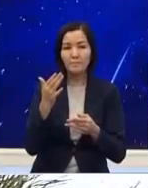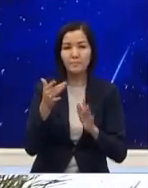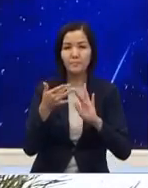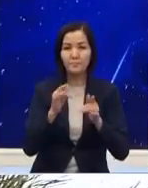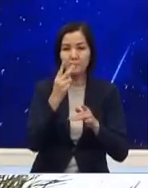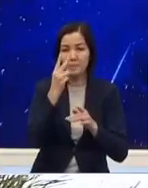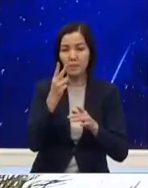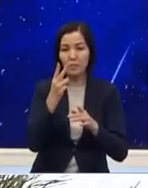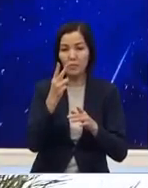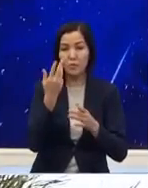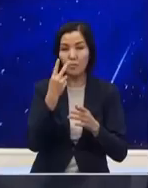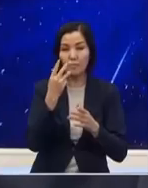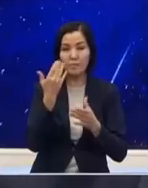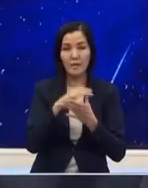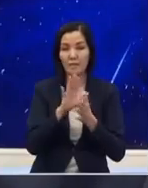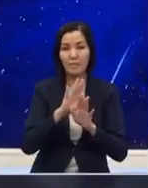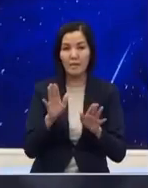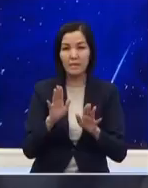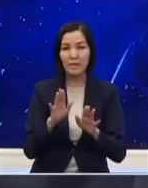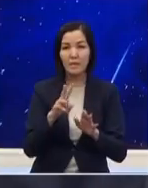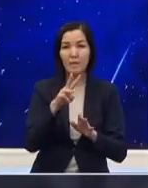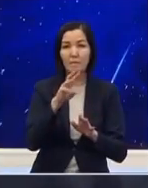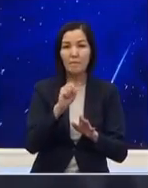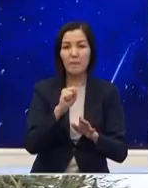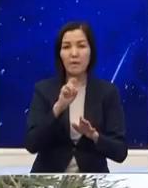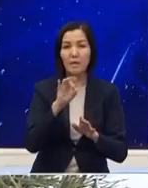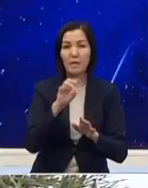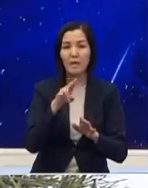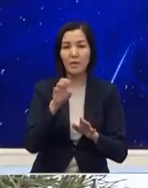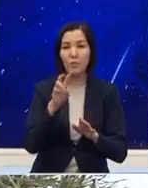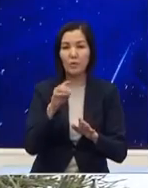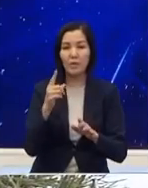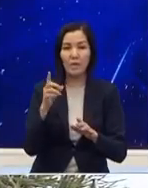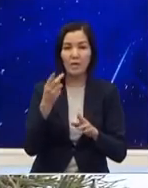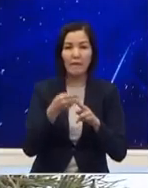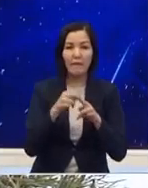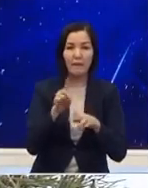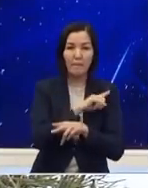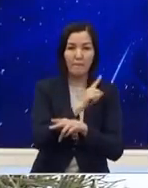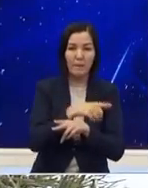Интернеттен біреуді шығарып қарамаса, тек қана Марадона ғана алған. Аргентина құрама